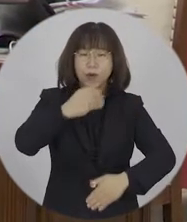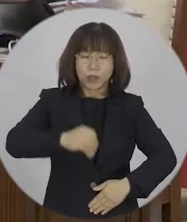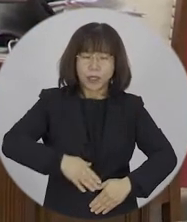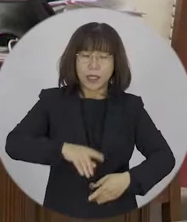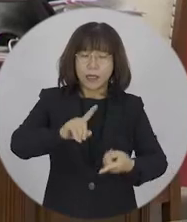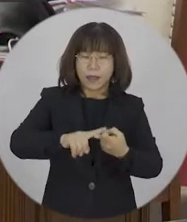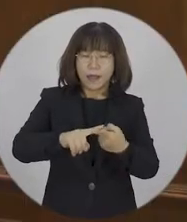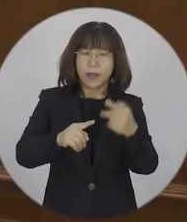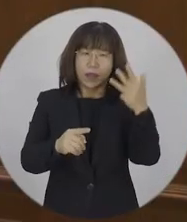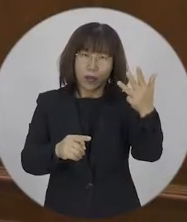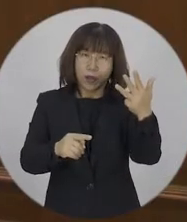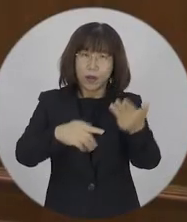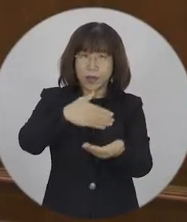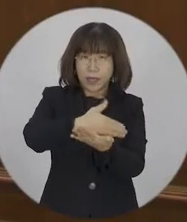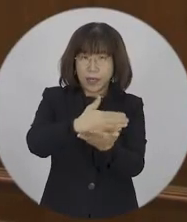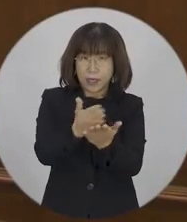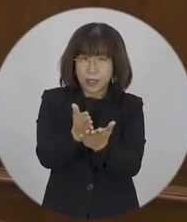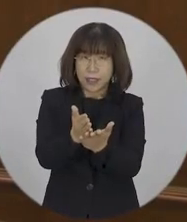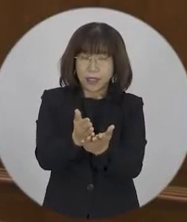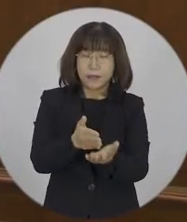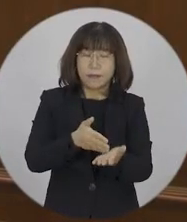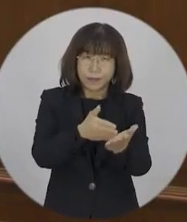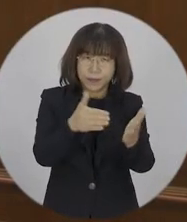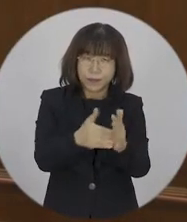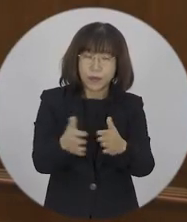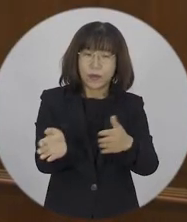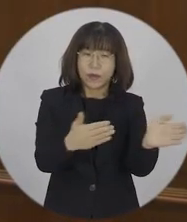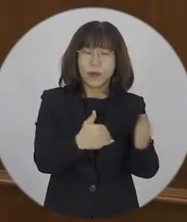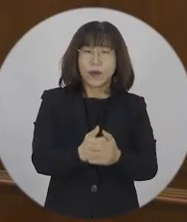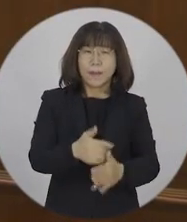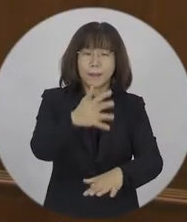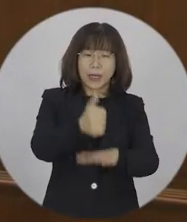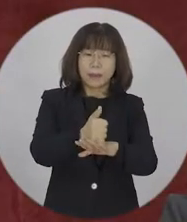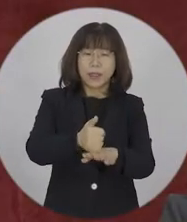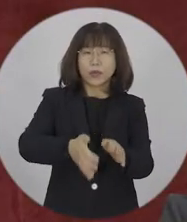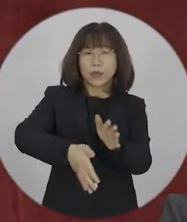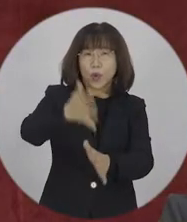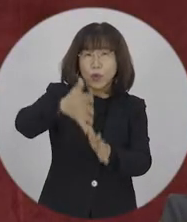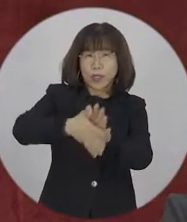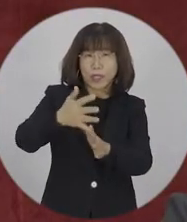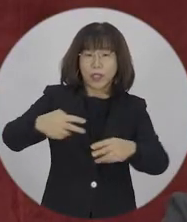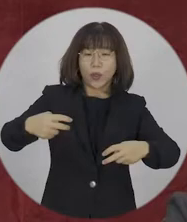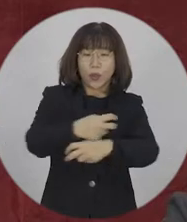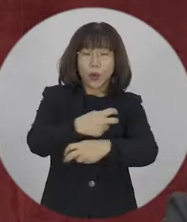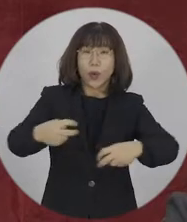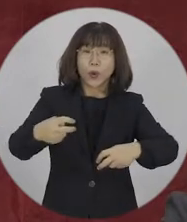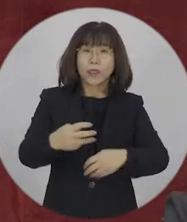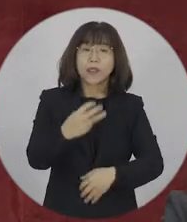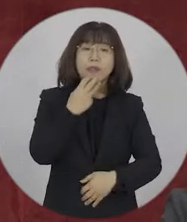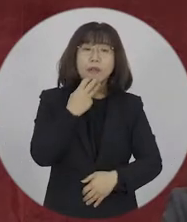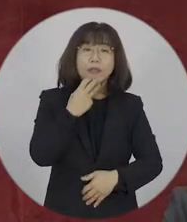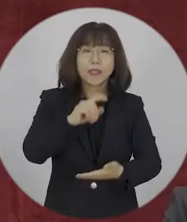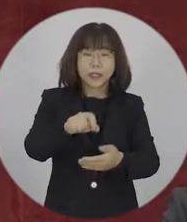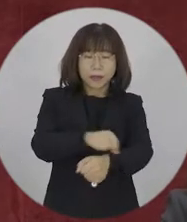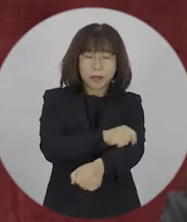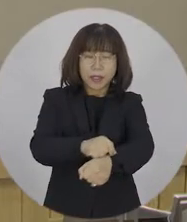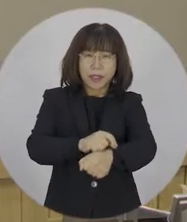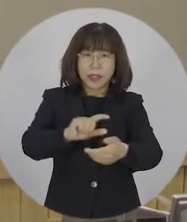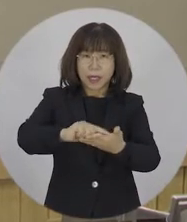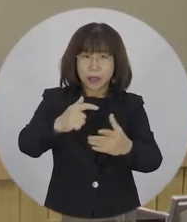주거복지 지원 조례안 등 8건의 안건을 의결 했습니다 마지막으로 도시교통 위원회에서는